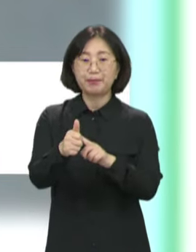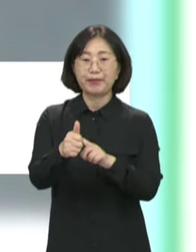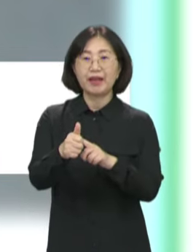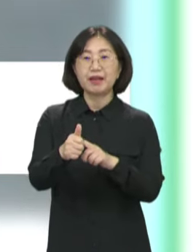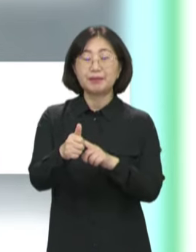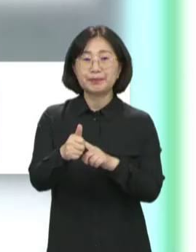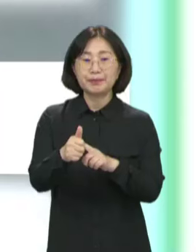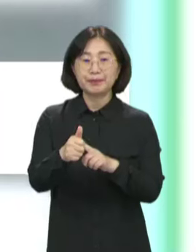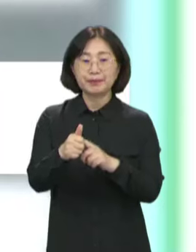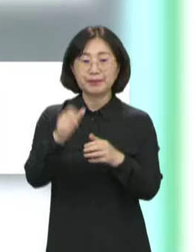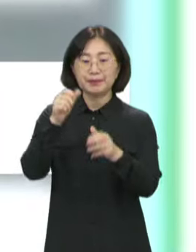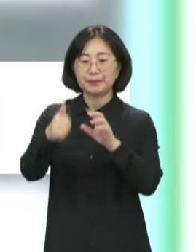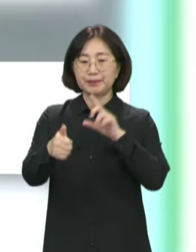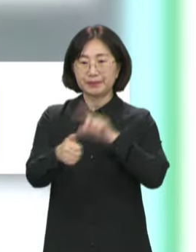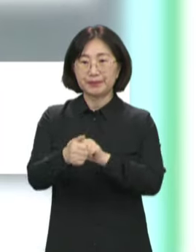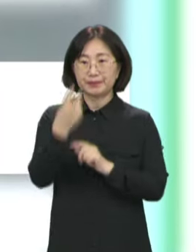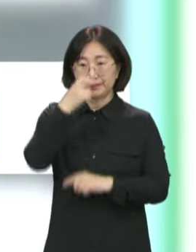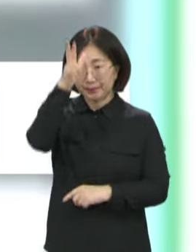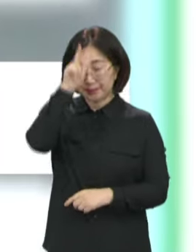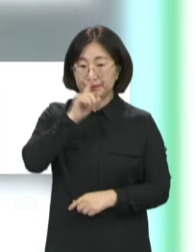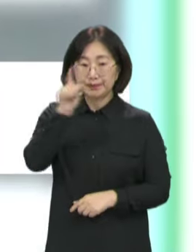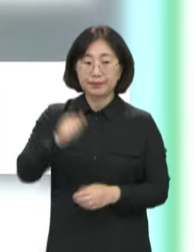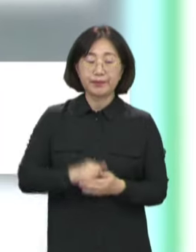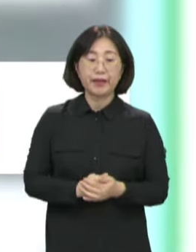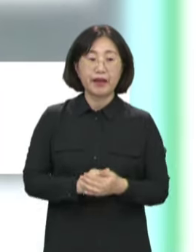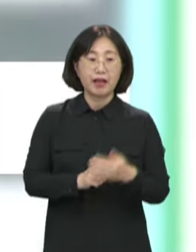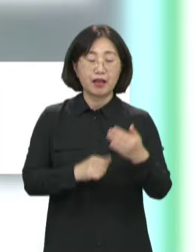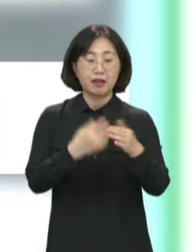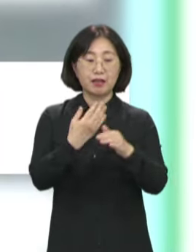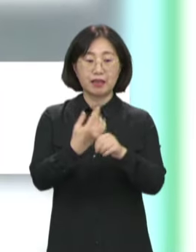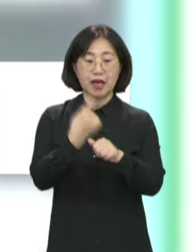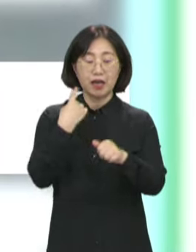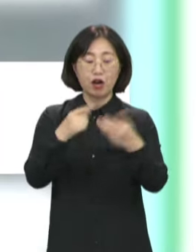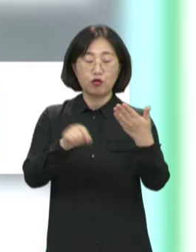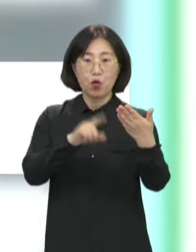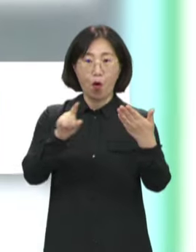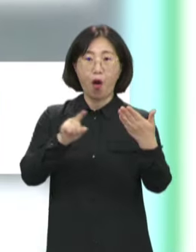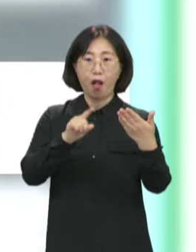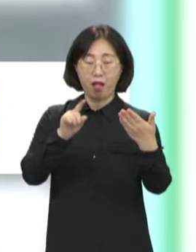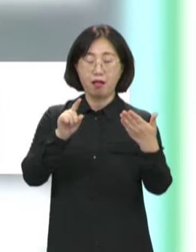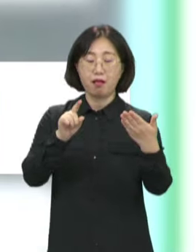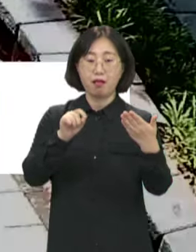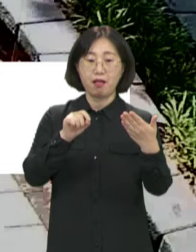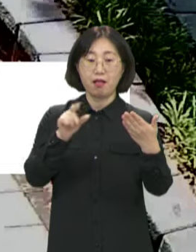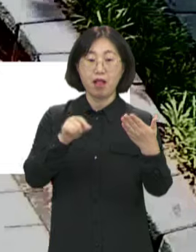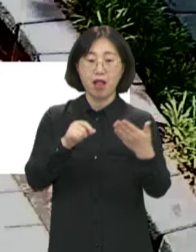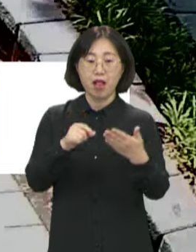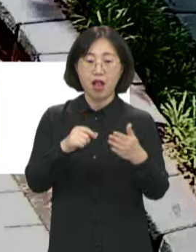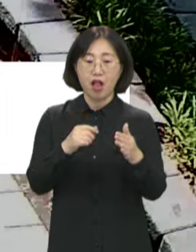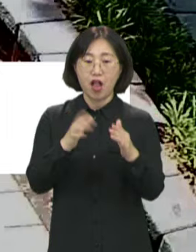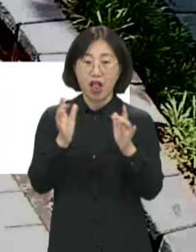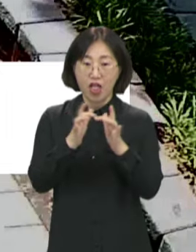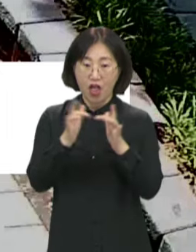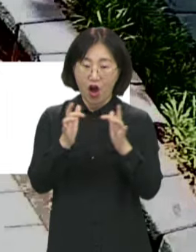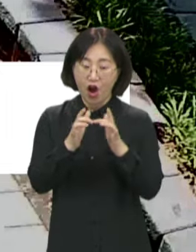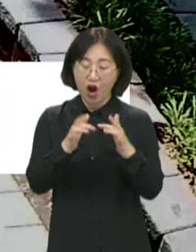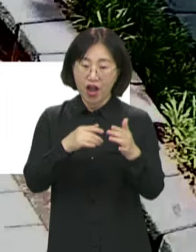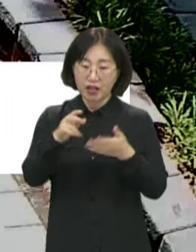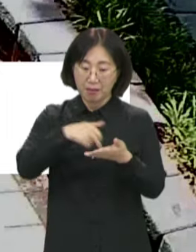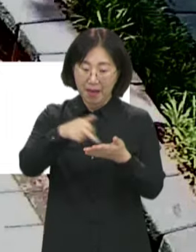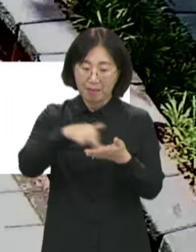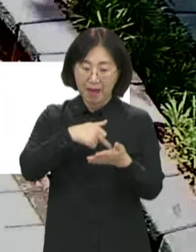넘겨졌습니다. 지난 6월 15일 피해자 30대 A씨는 메신저에서 만나 교제하던 상대의 투자